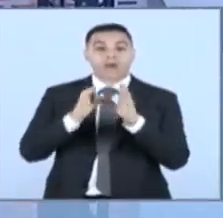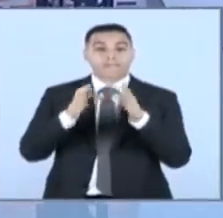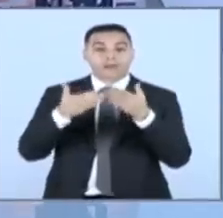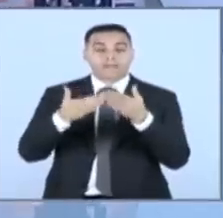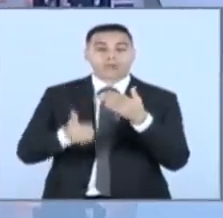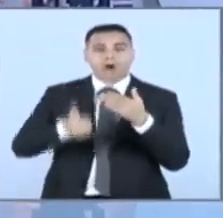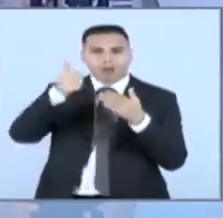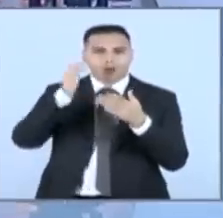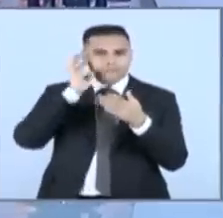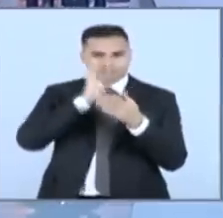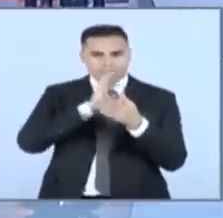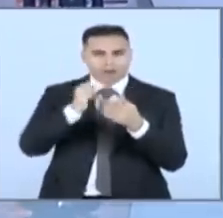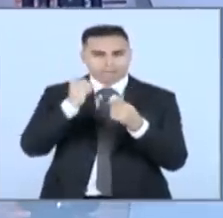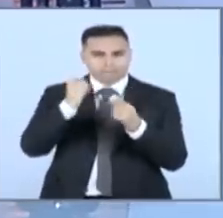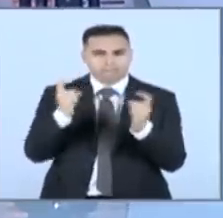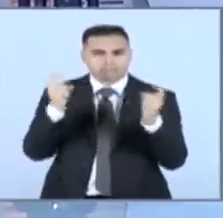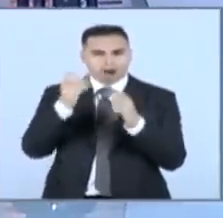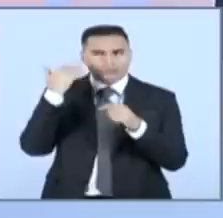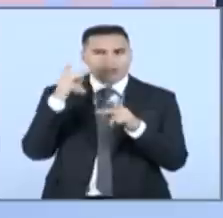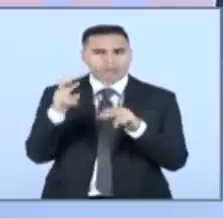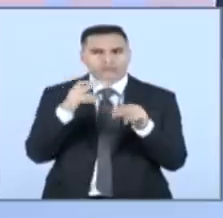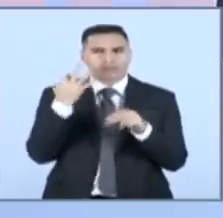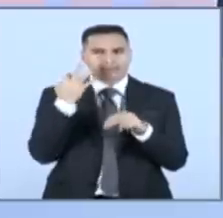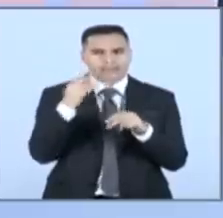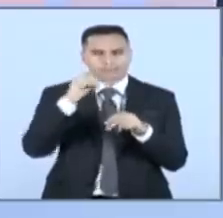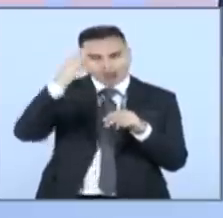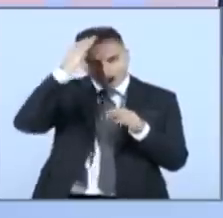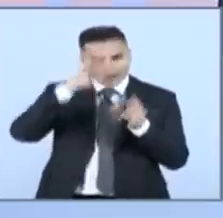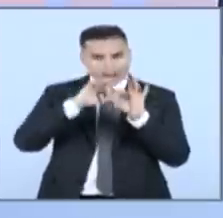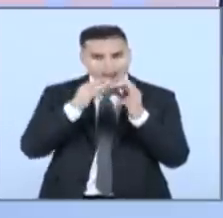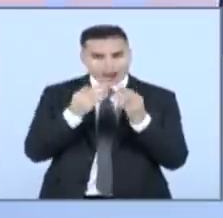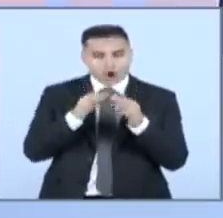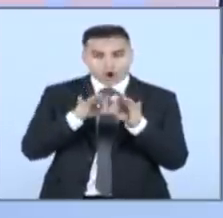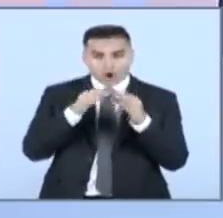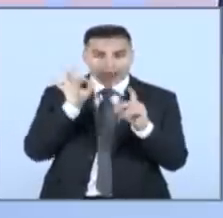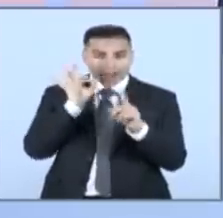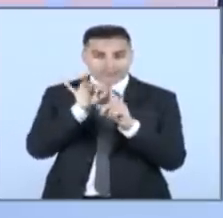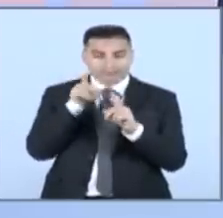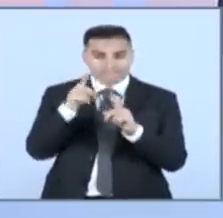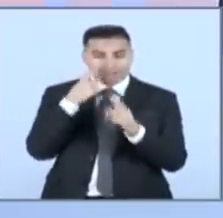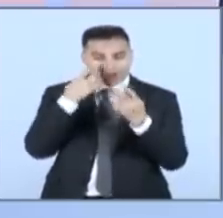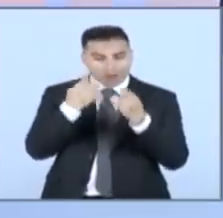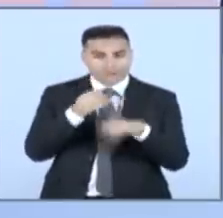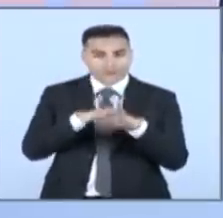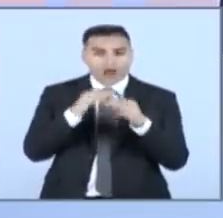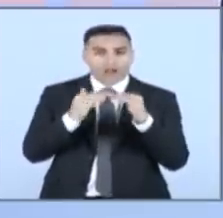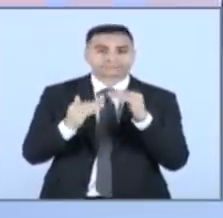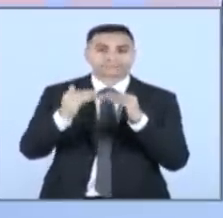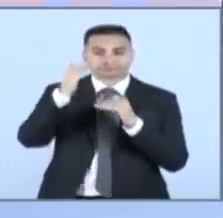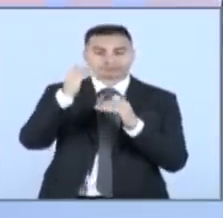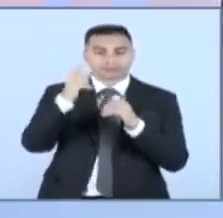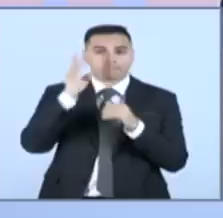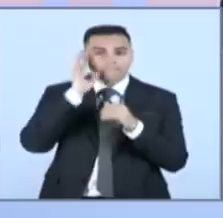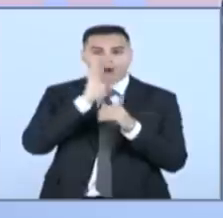المجموعة بجدارة وبطل الموسم الثالث لعباقرة العائلات، هدفهم الحفاظ على القمة